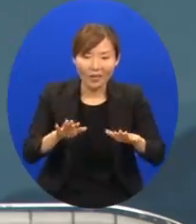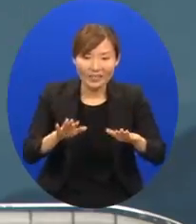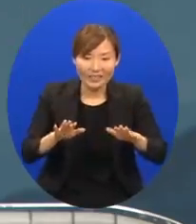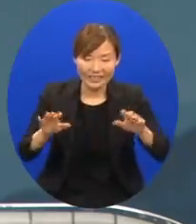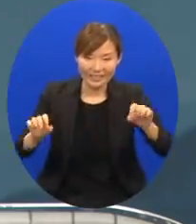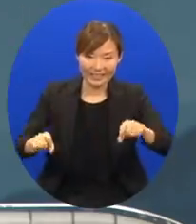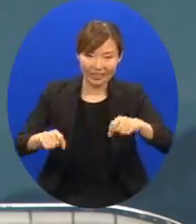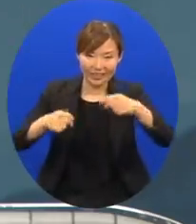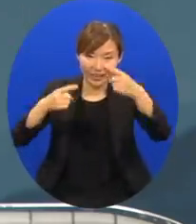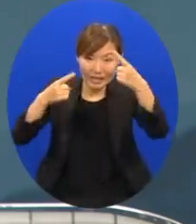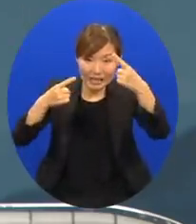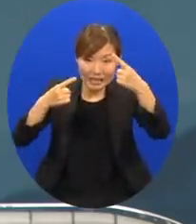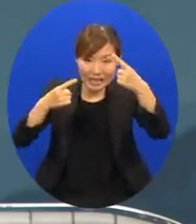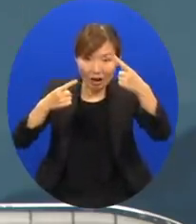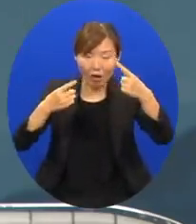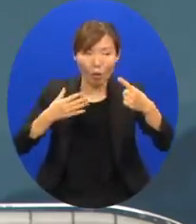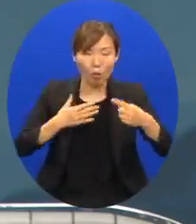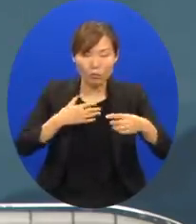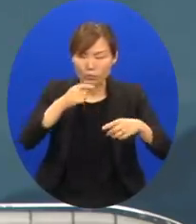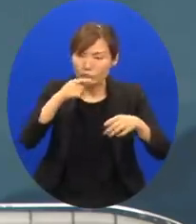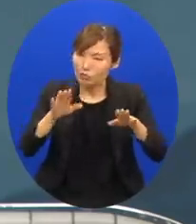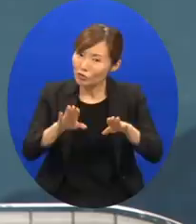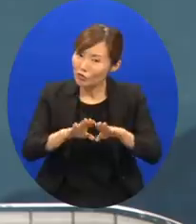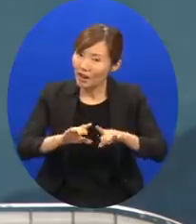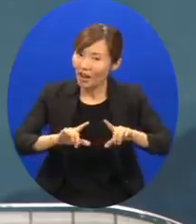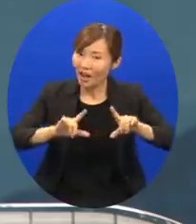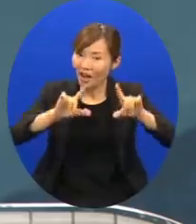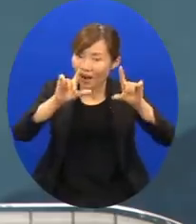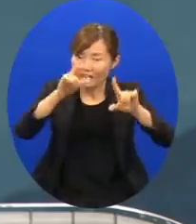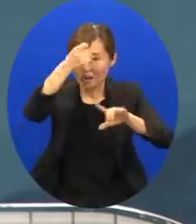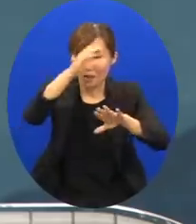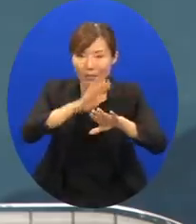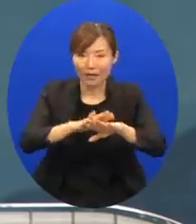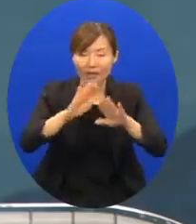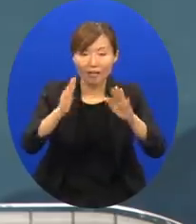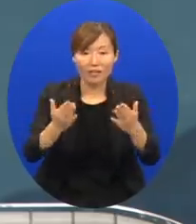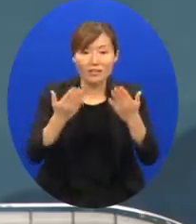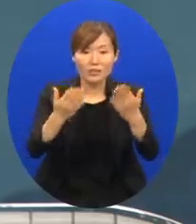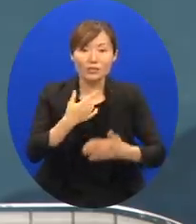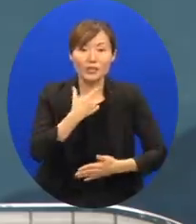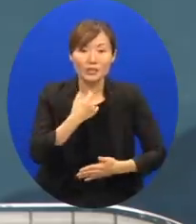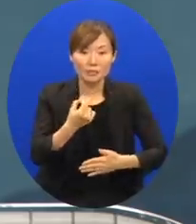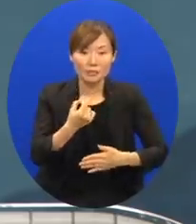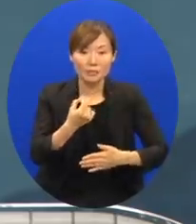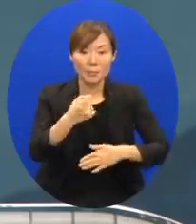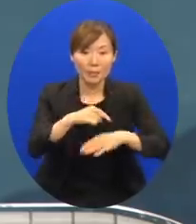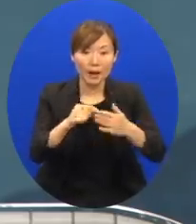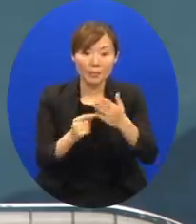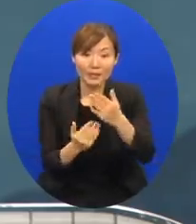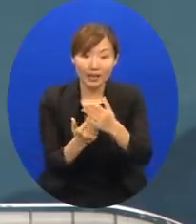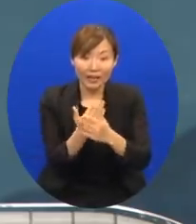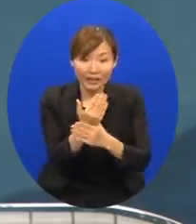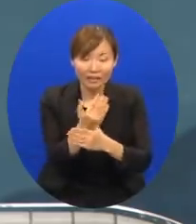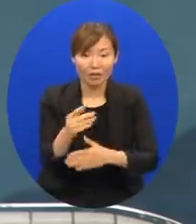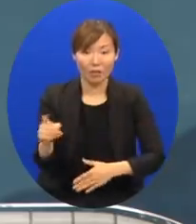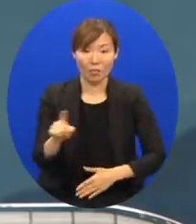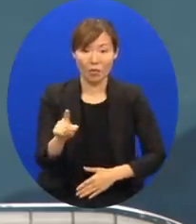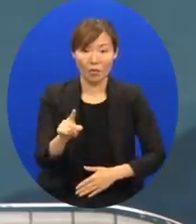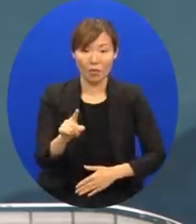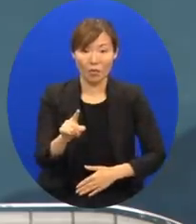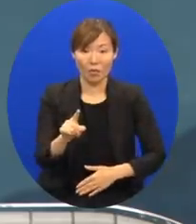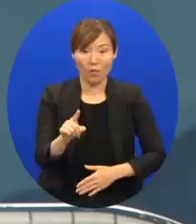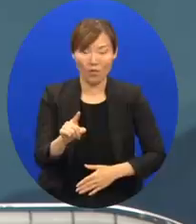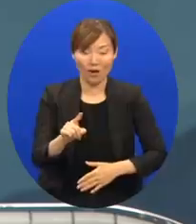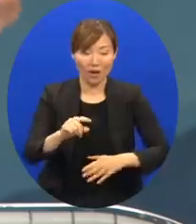오늘이 주 일이지 예배 드리러 가야 돼 도대체 여러분 안에 무슨 역사가 일어나